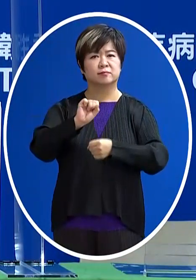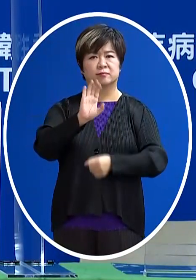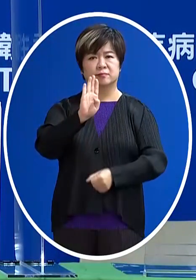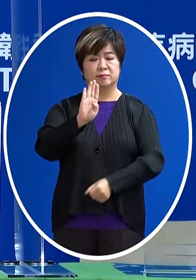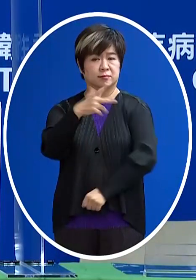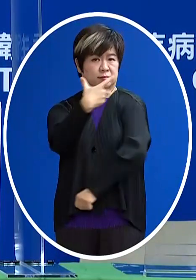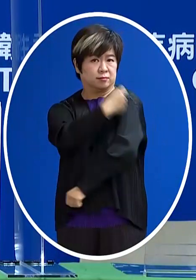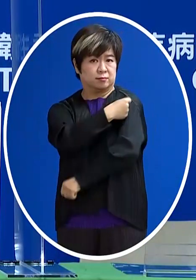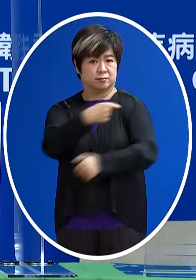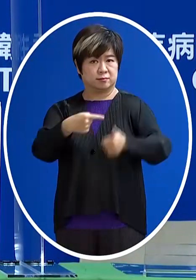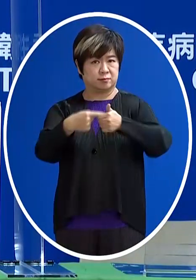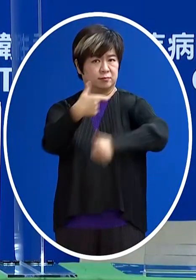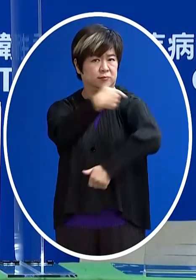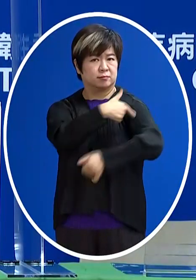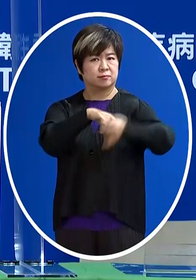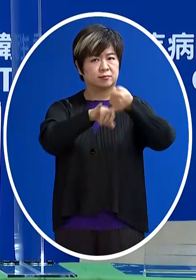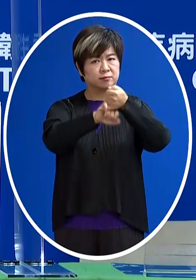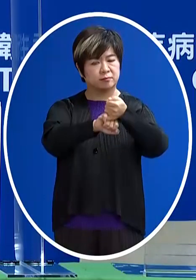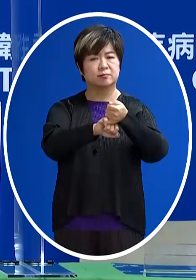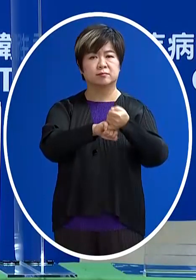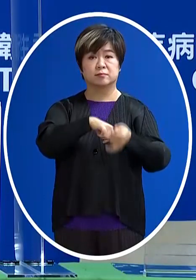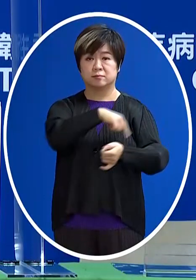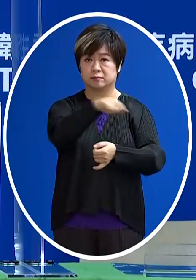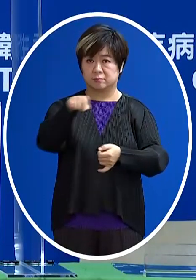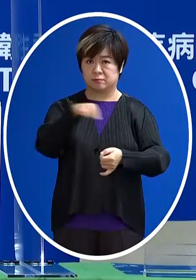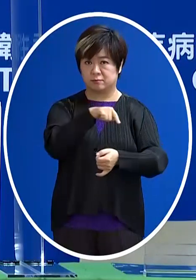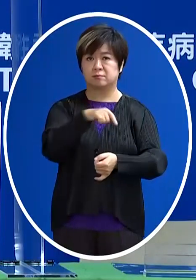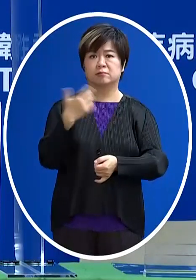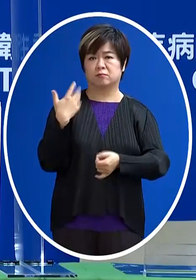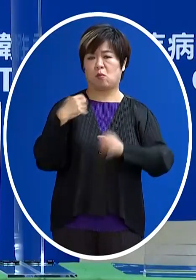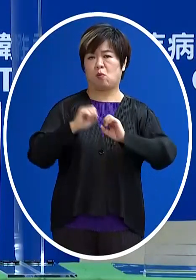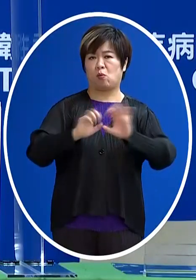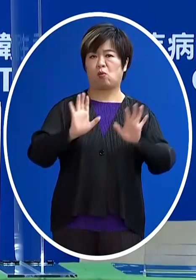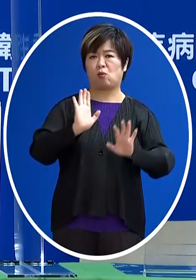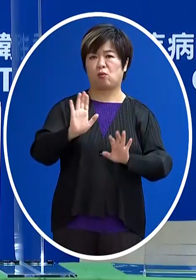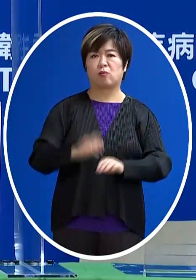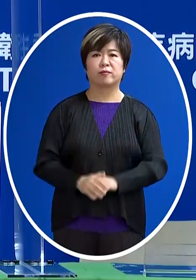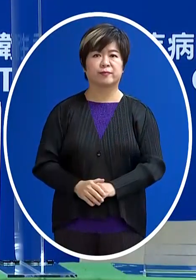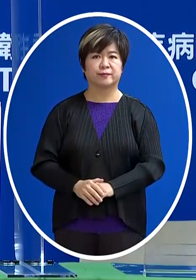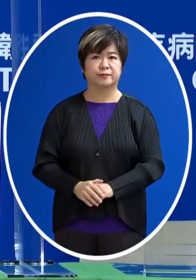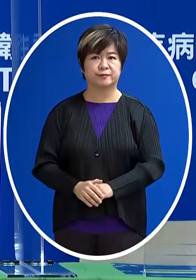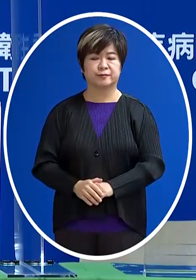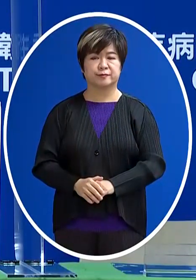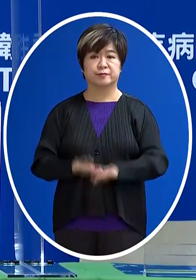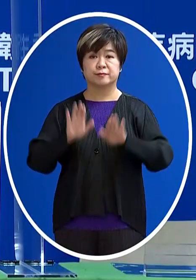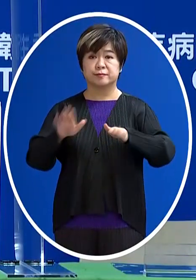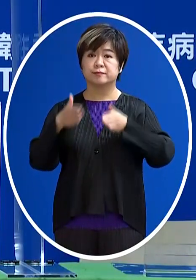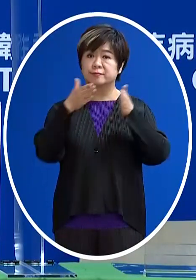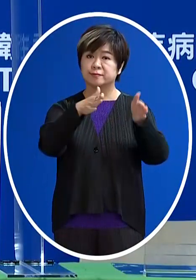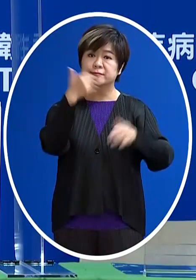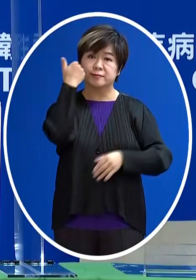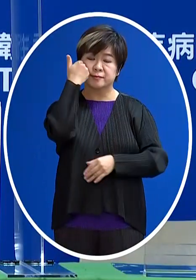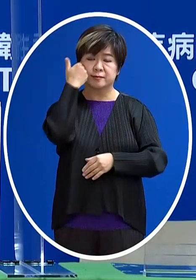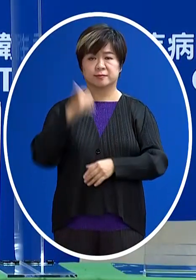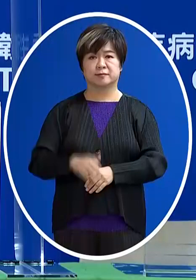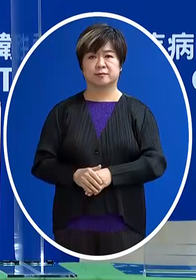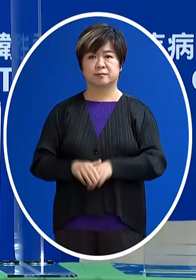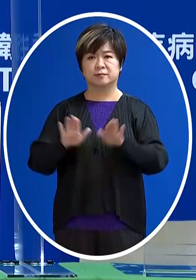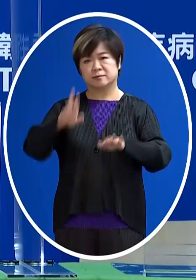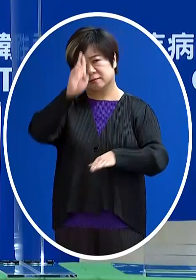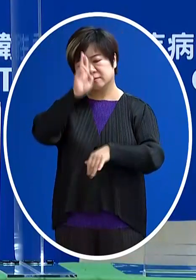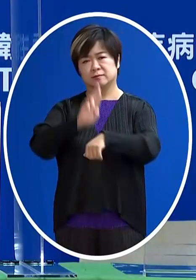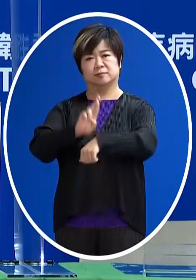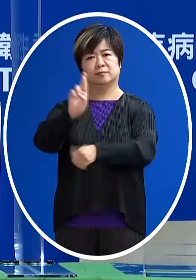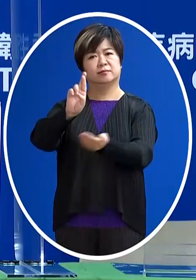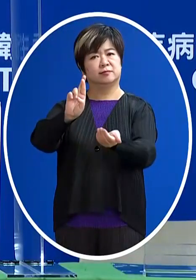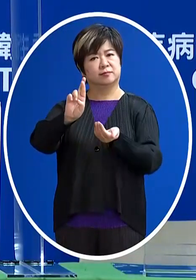疫苗的第一剂的预约对象的部分。那我们目前有针对就是今天中午十二